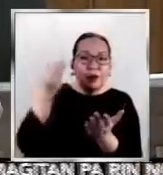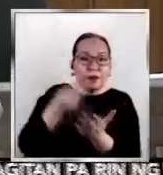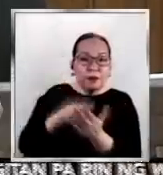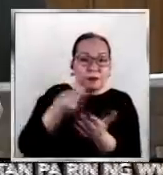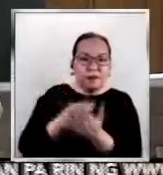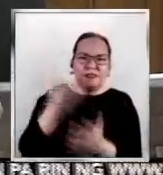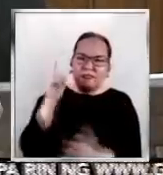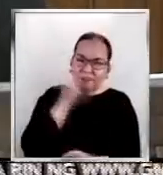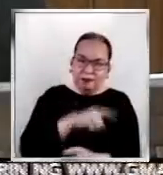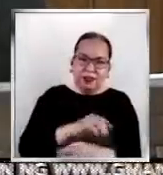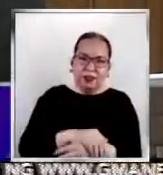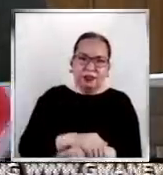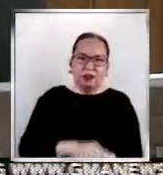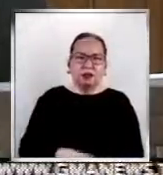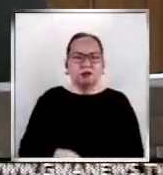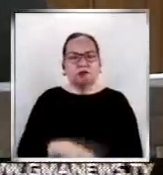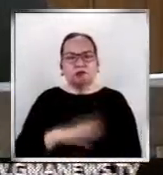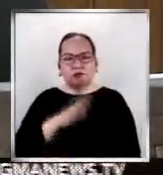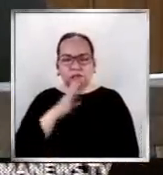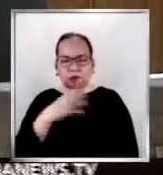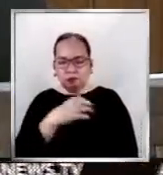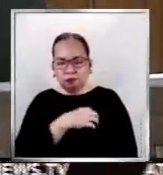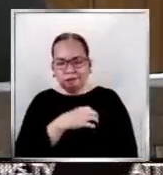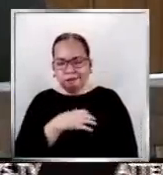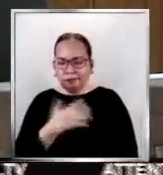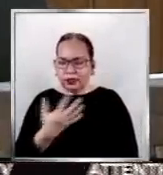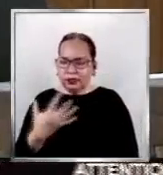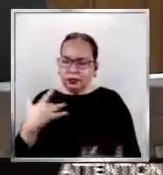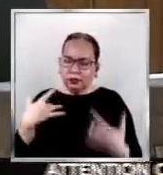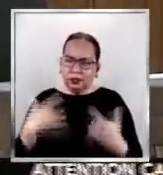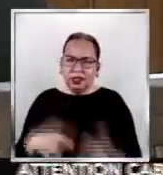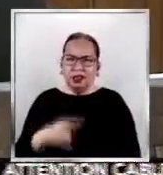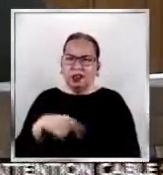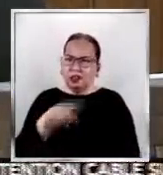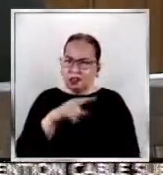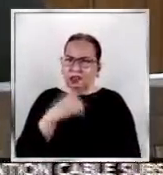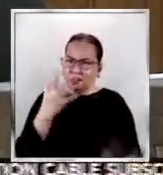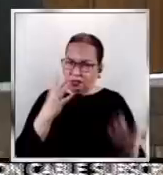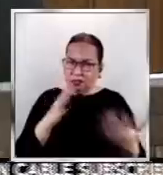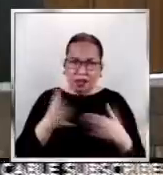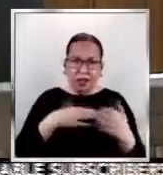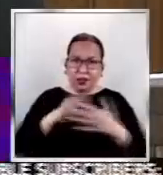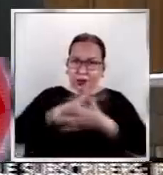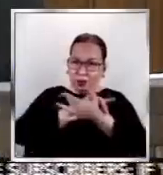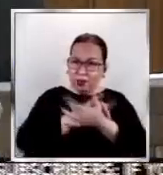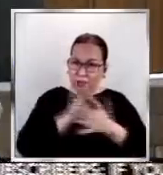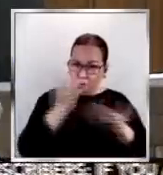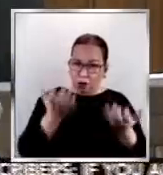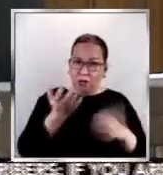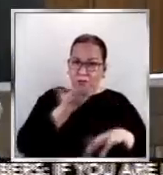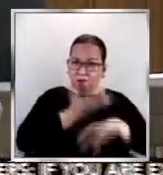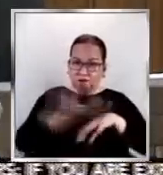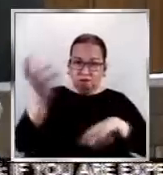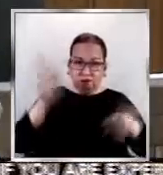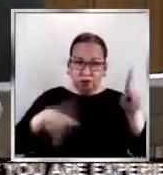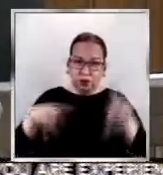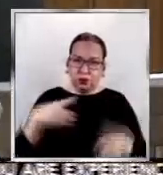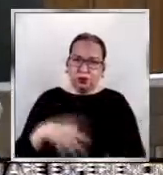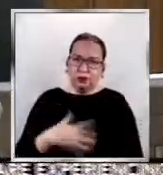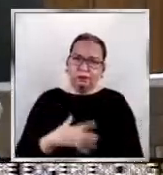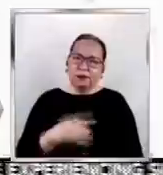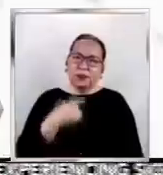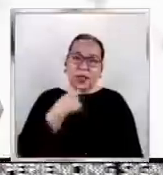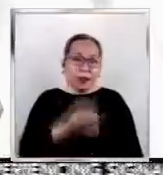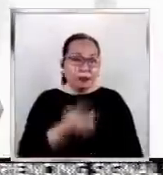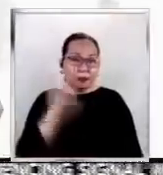na itong mga taong ito ay nag-iisip pang mangloko kahit pandemya na. So yun po ang utos ng ating mahal na Pangulo na lansagin